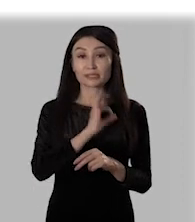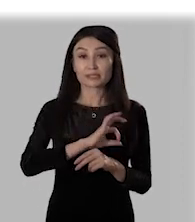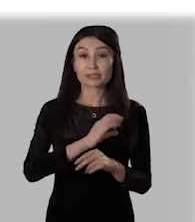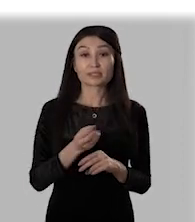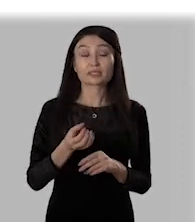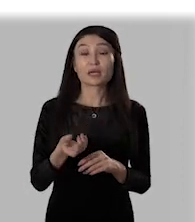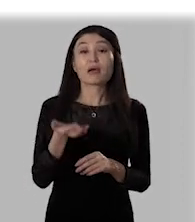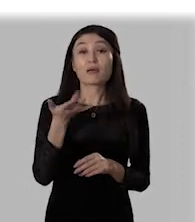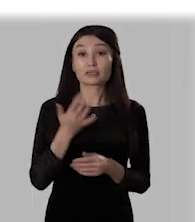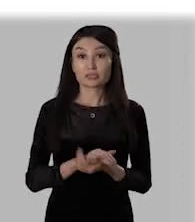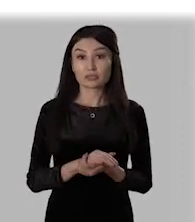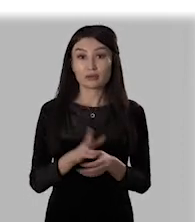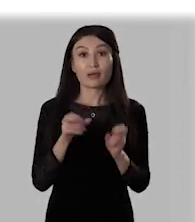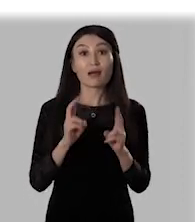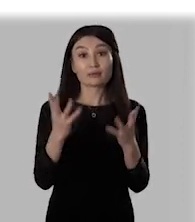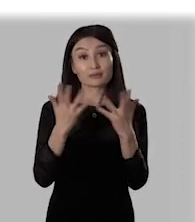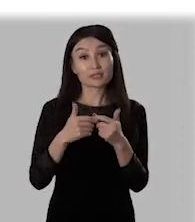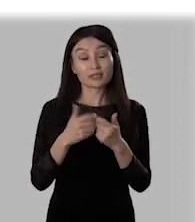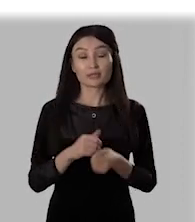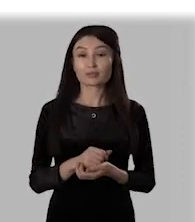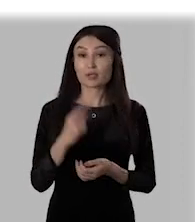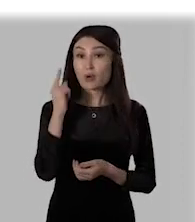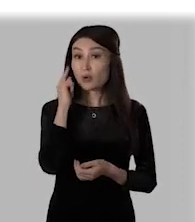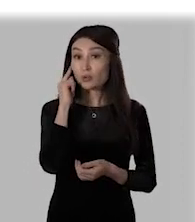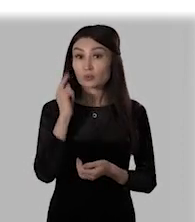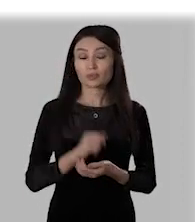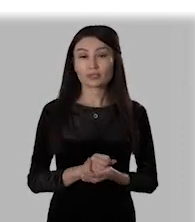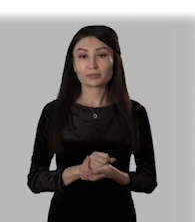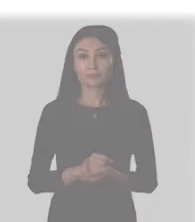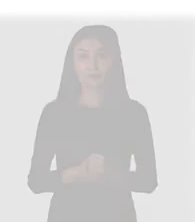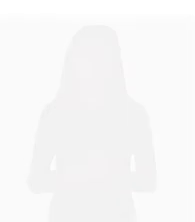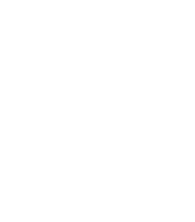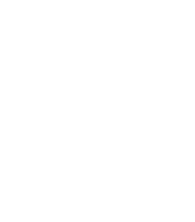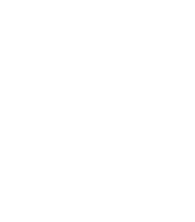Кантип санайбыз? Ойлонгула.